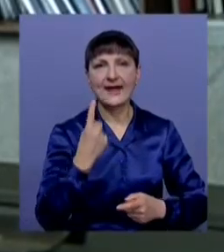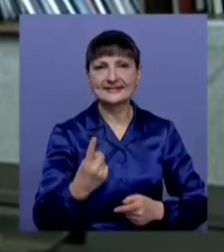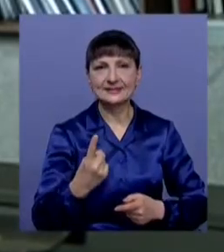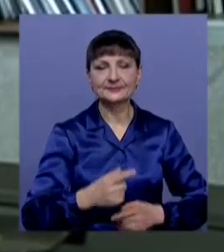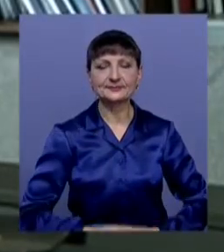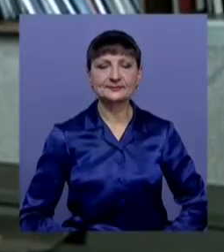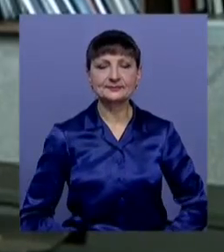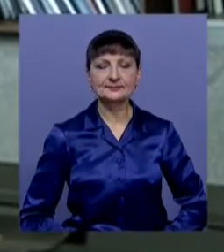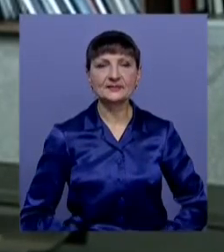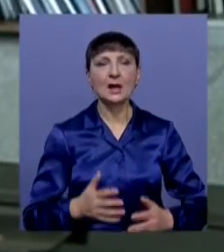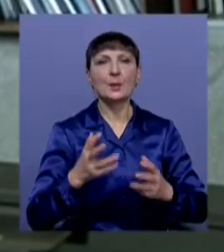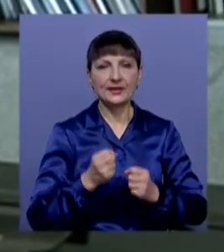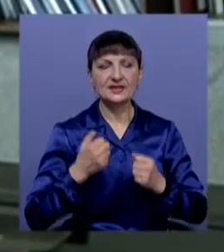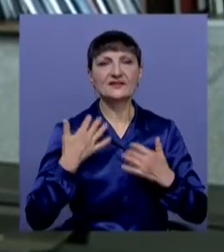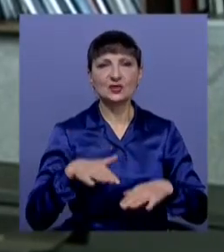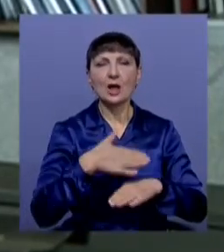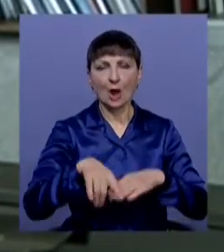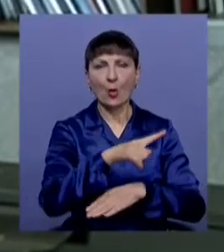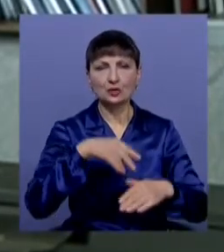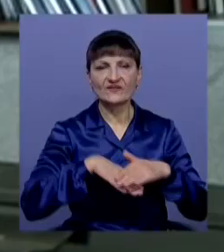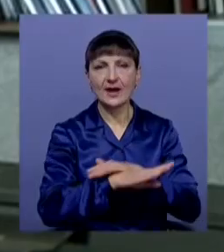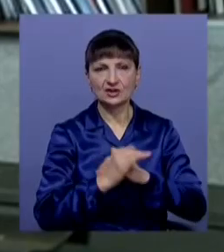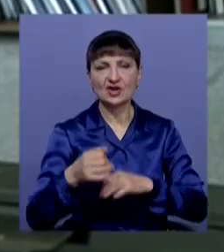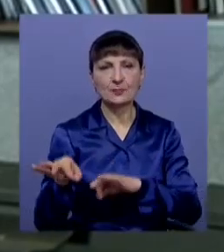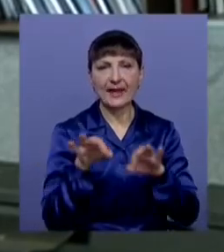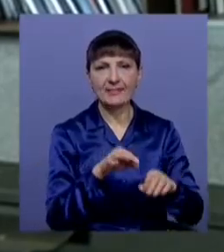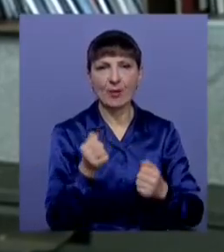Принято. Выходите на свежий воздух, ожидайте технику.